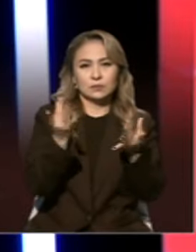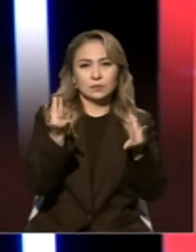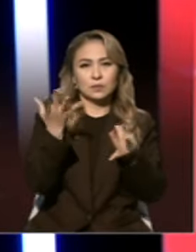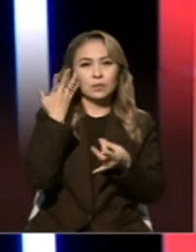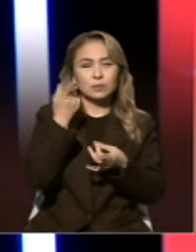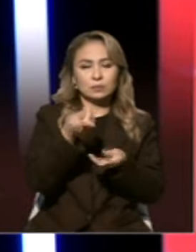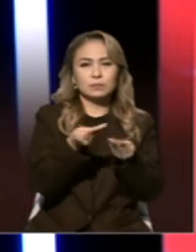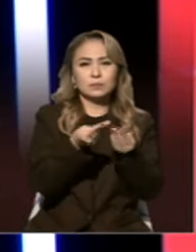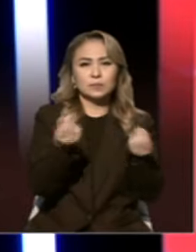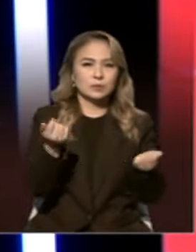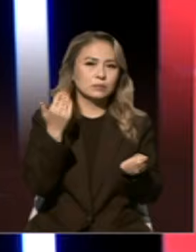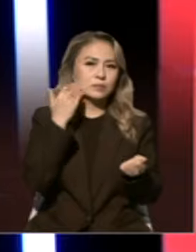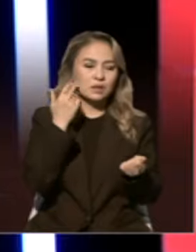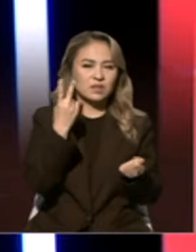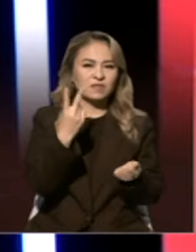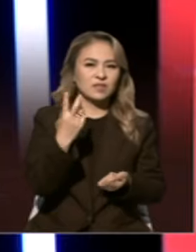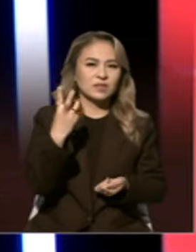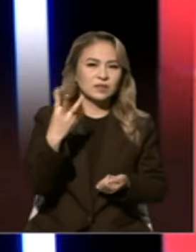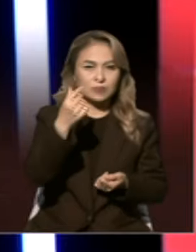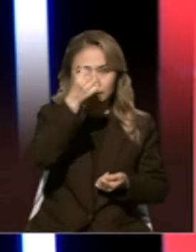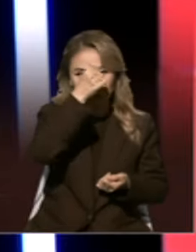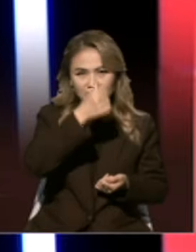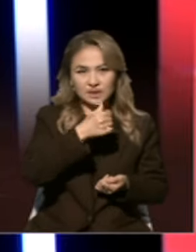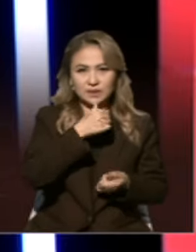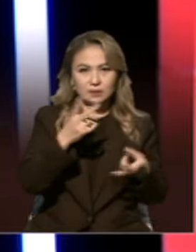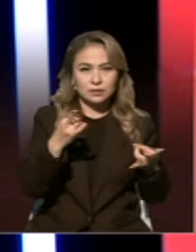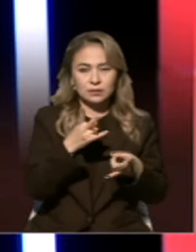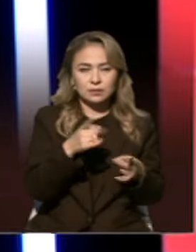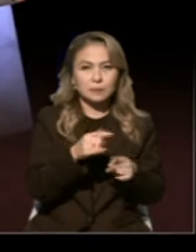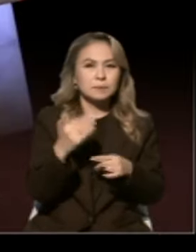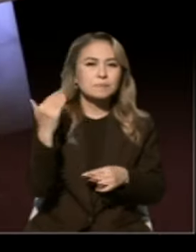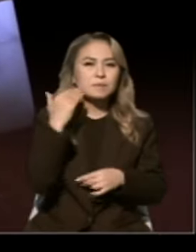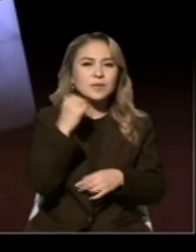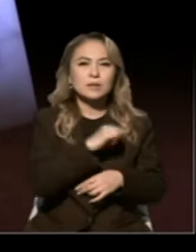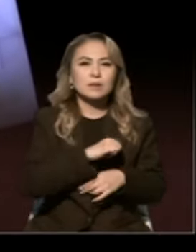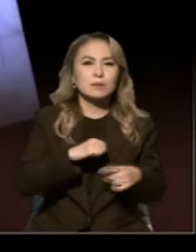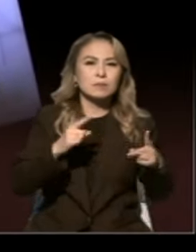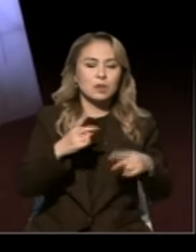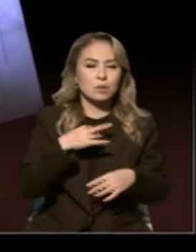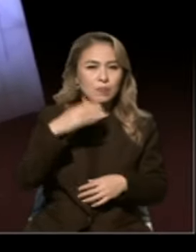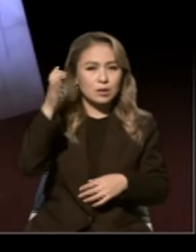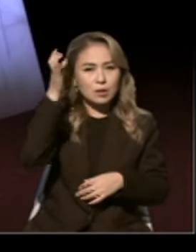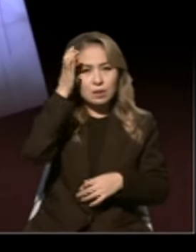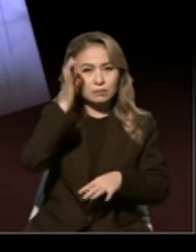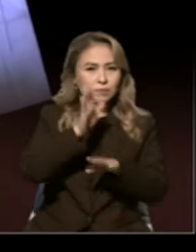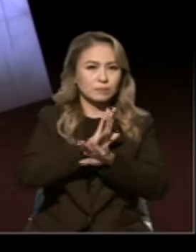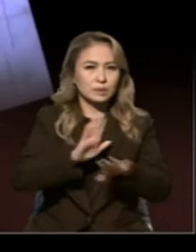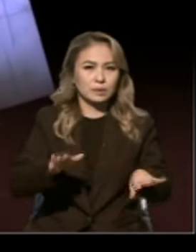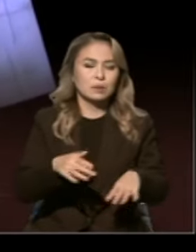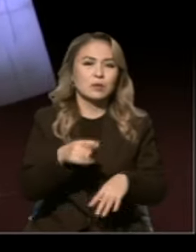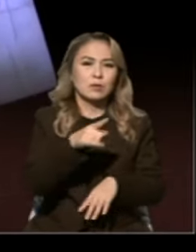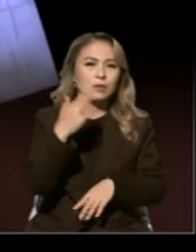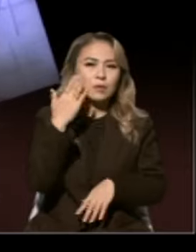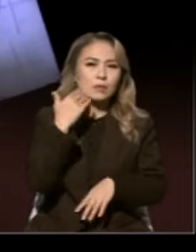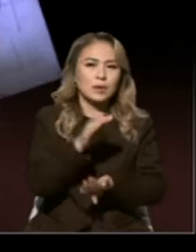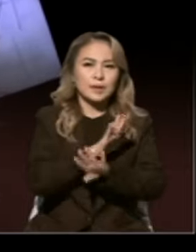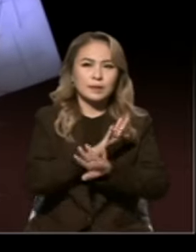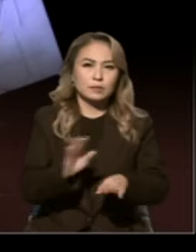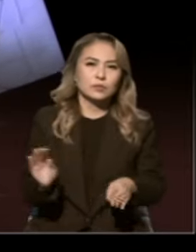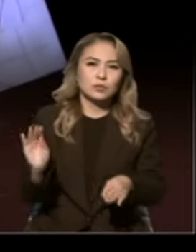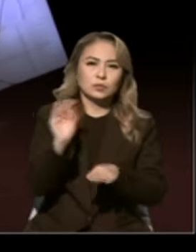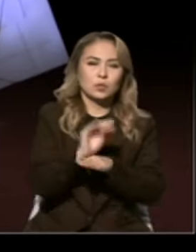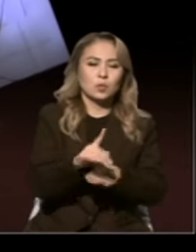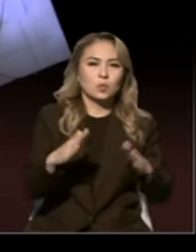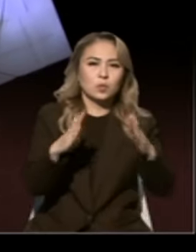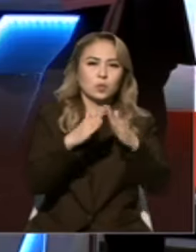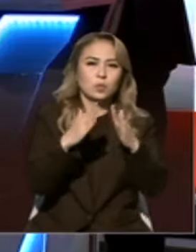кетуіне жоқ дегенде 2-3 ай керек деп мен ойлаймын. Ол жоқ дегенде енді мен ғалым кісі емеспін, дегенмен ол шын оңай емес. Оның үстіне ол